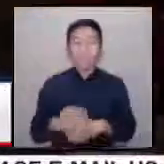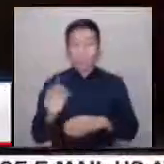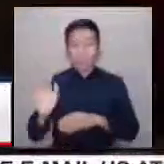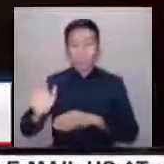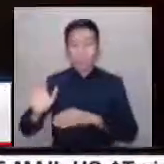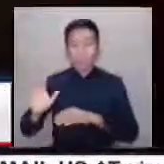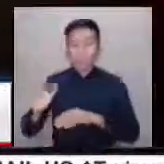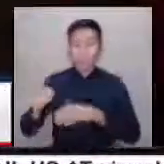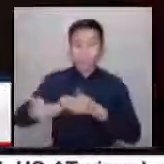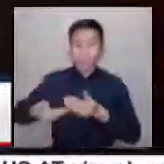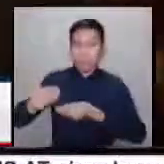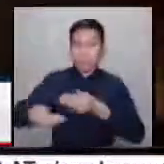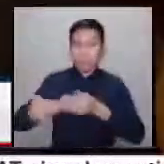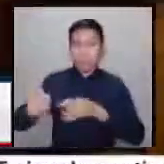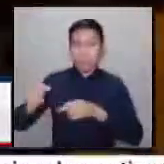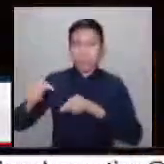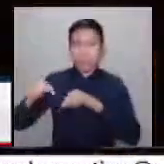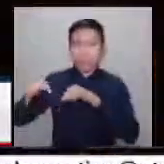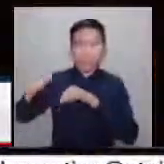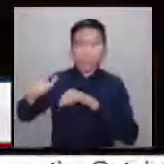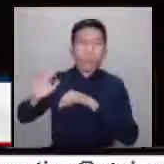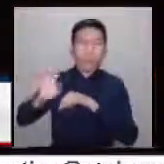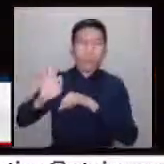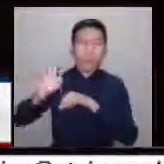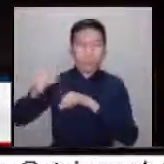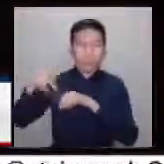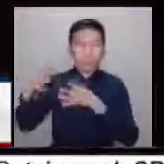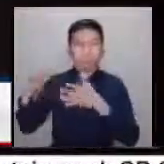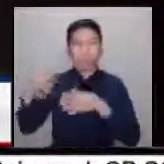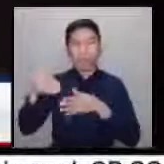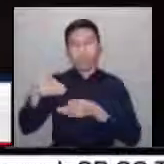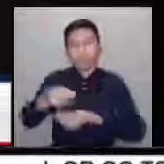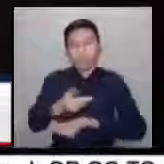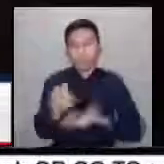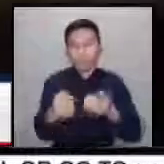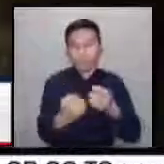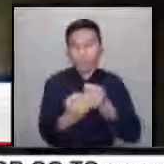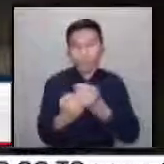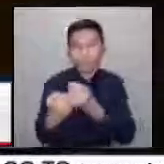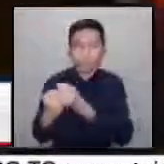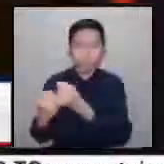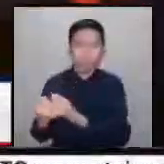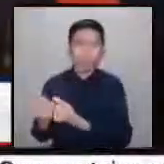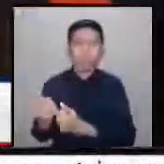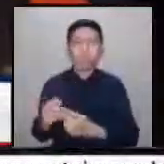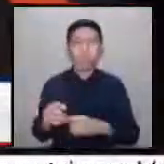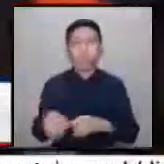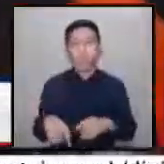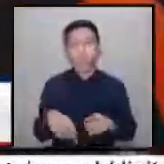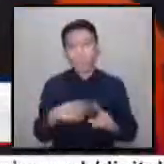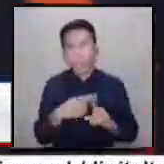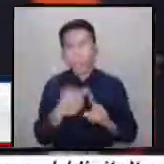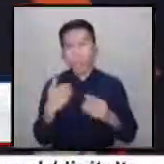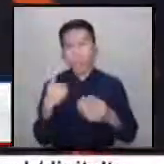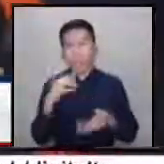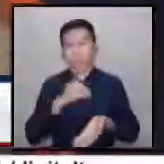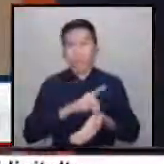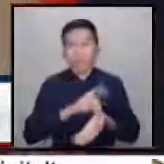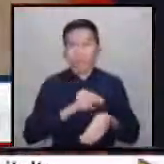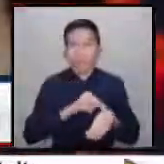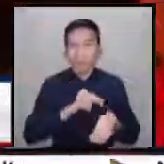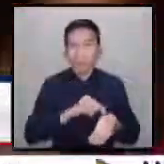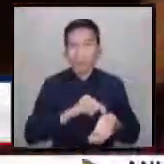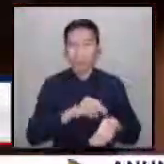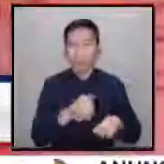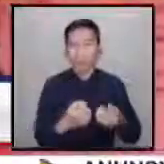na nagbigay ng tulong ang BFP kasama ang Special Rescue Forces. May mga doktor at nurse din anya mula sa BFP na tumulong sa